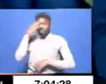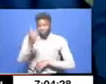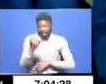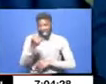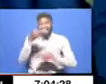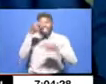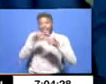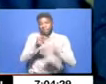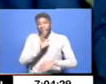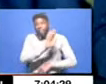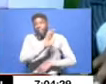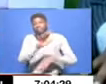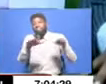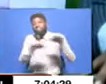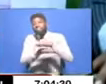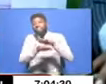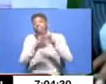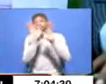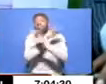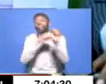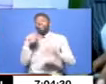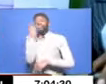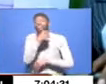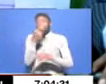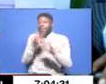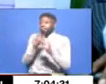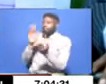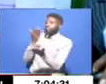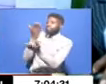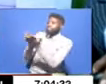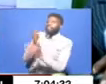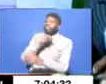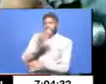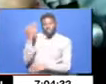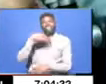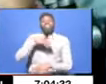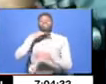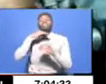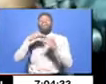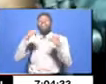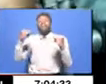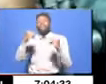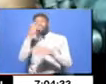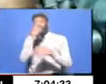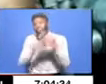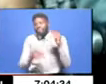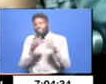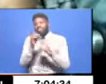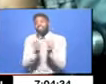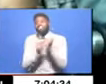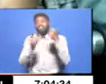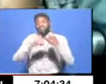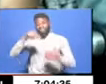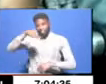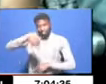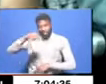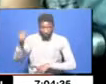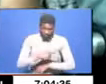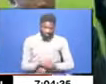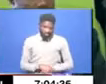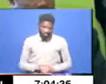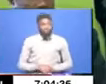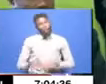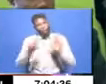wagombea wenza kufikia tarehe 16 mwezi huu kama inavyohitajika kisheria. Tume hiyo imeongeza kuwa